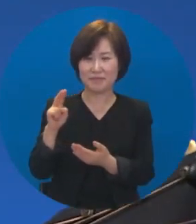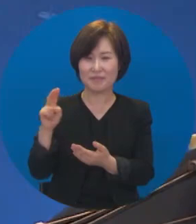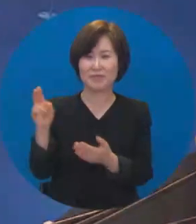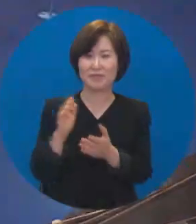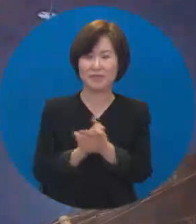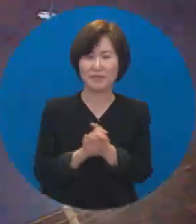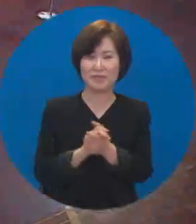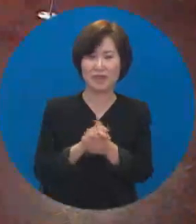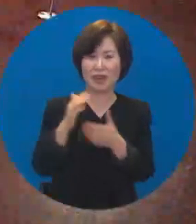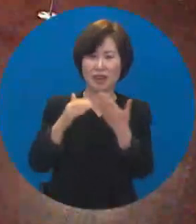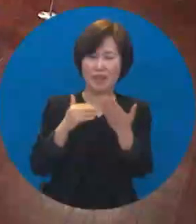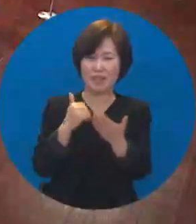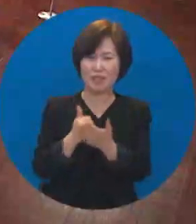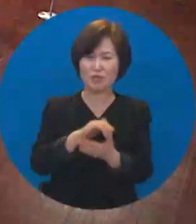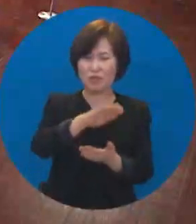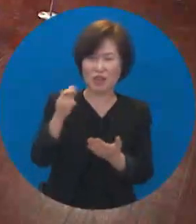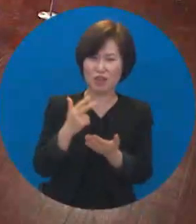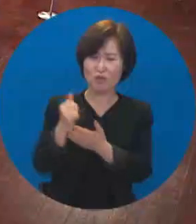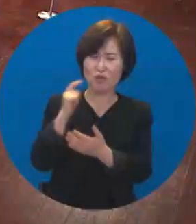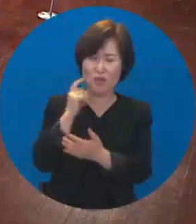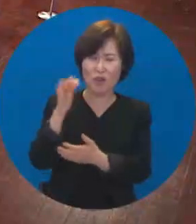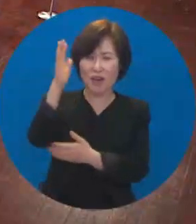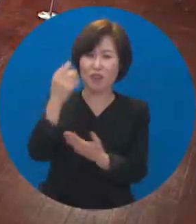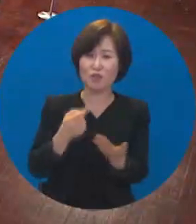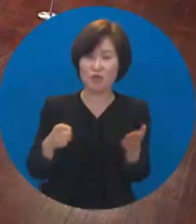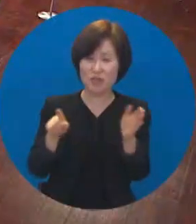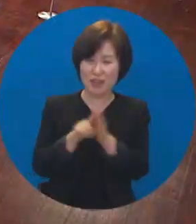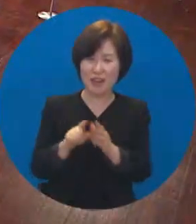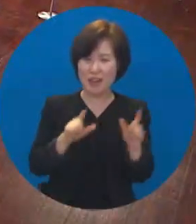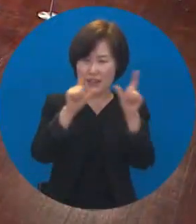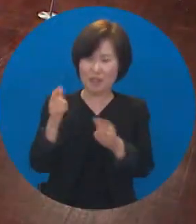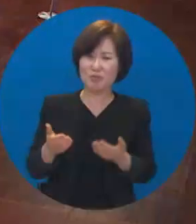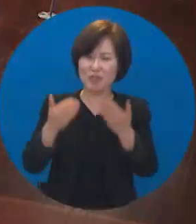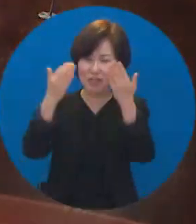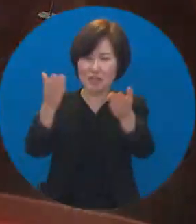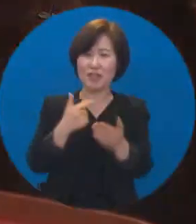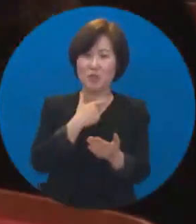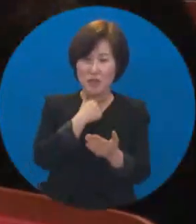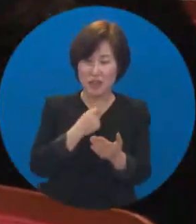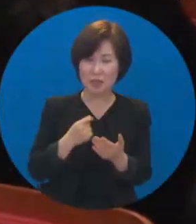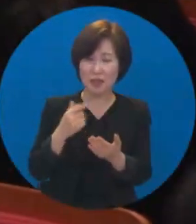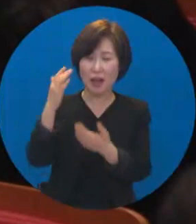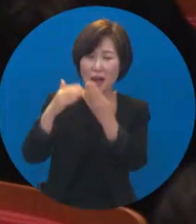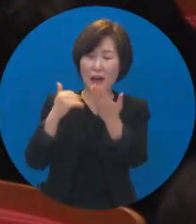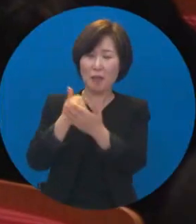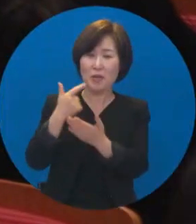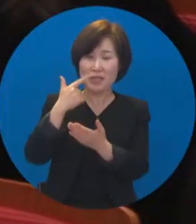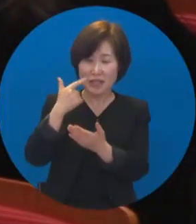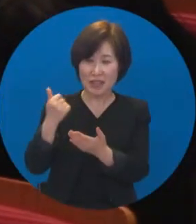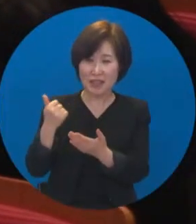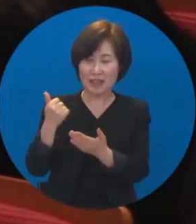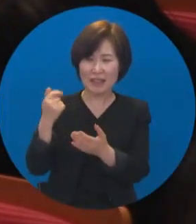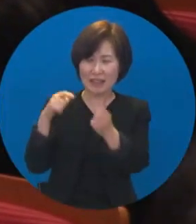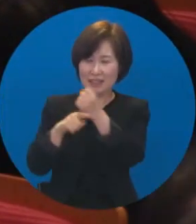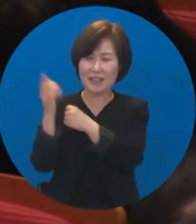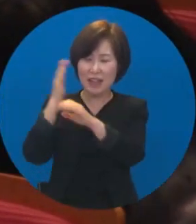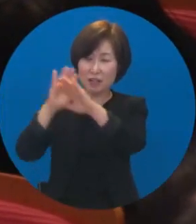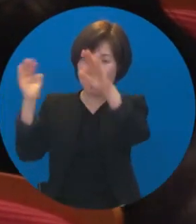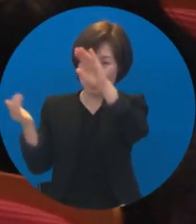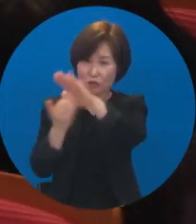하나님, 우리가 주의 영광을 위하여서 우리의 삶을 드리게 하여 주십시오. 아버지의 뜻이 하늘에서 이루어진 것처럼